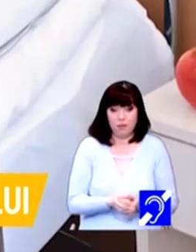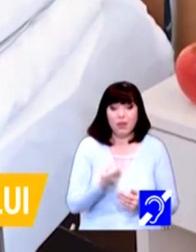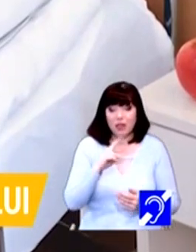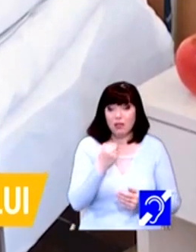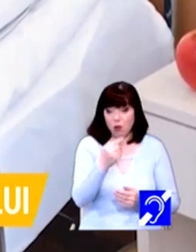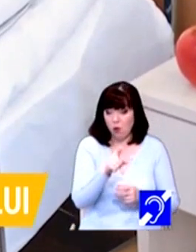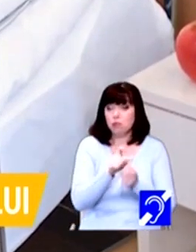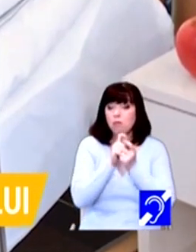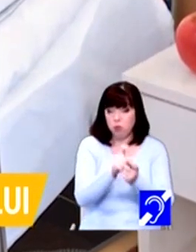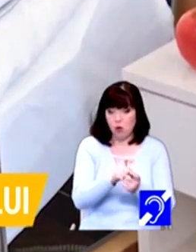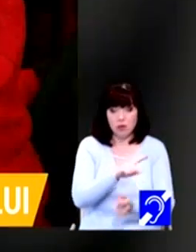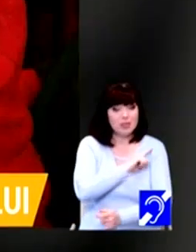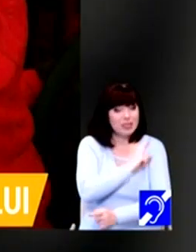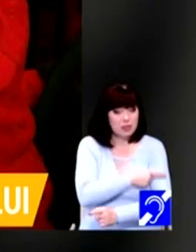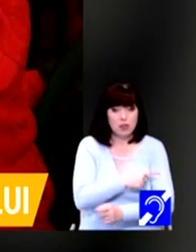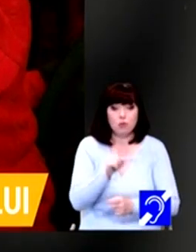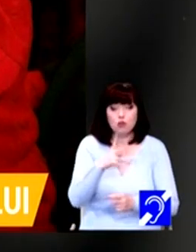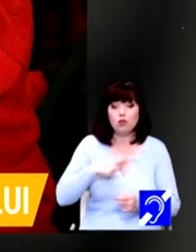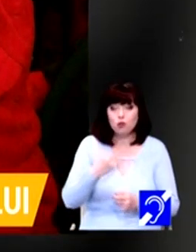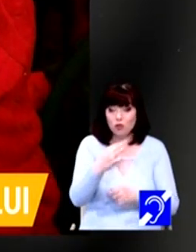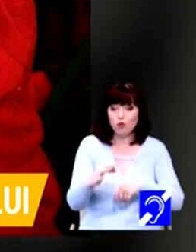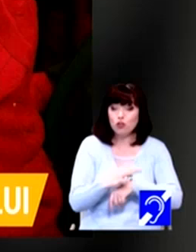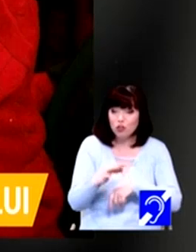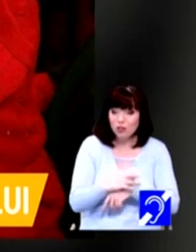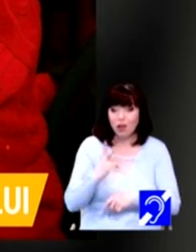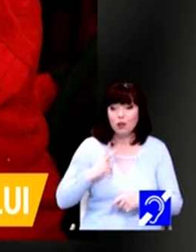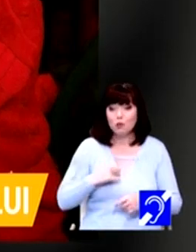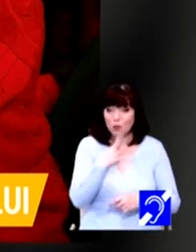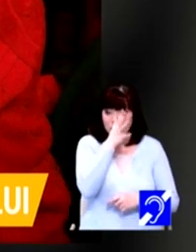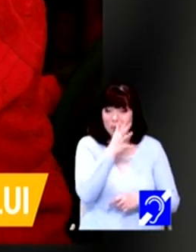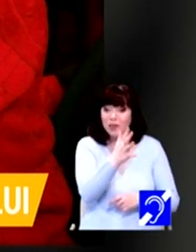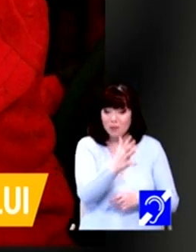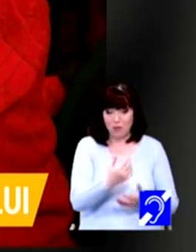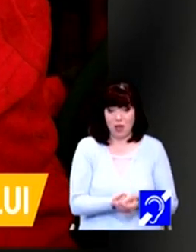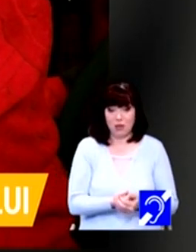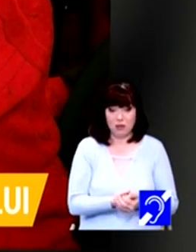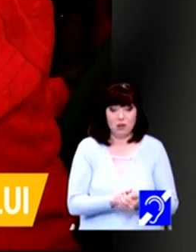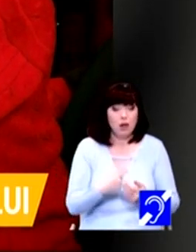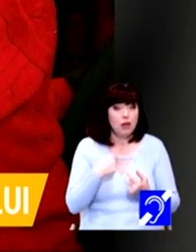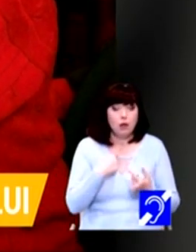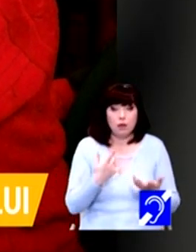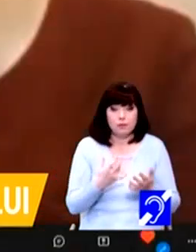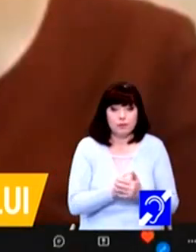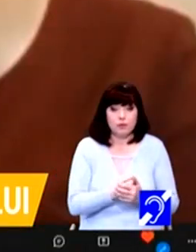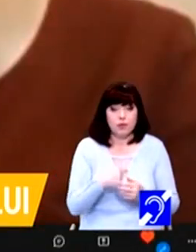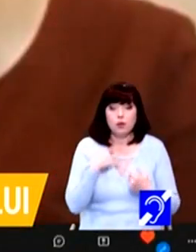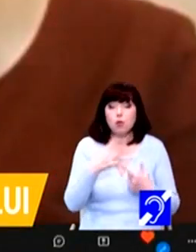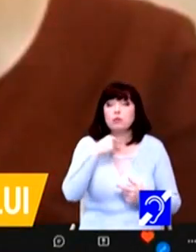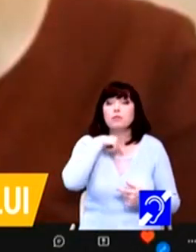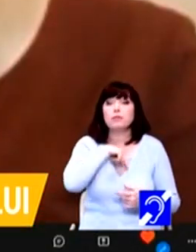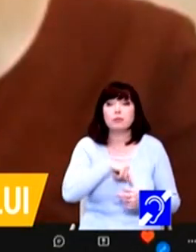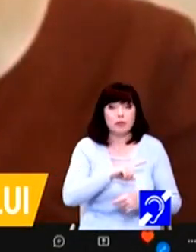din răsputeri. Acasă l-așteaptă soția și fiica de doar 5 luni. Și ajung la momente. Cred că nu mai pot și